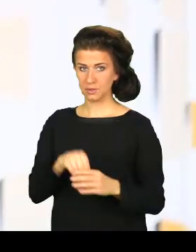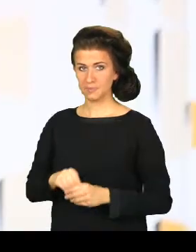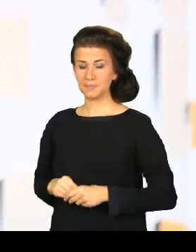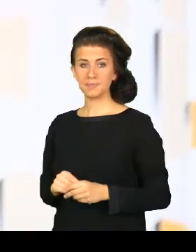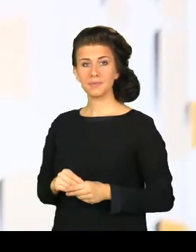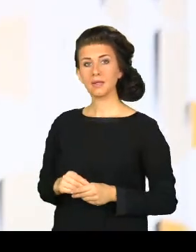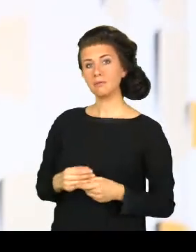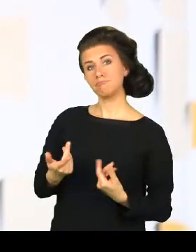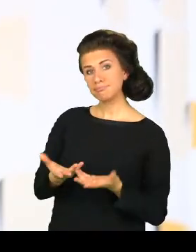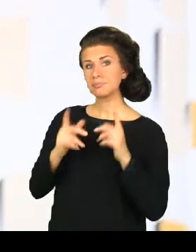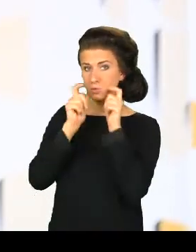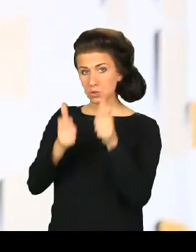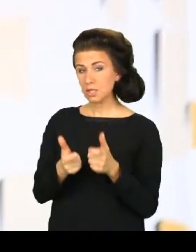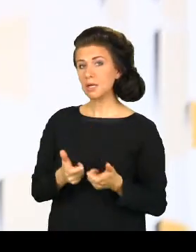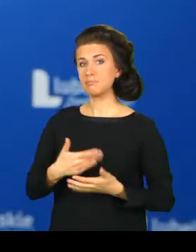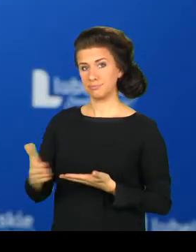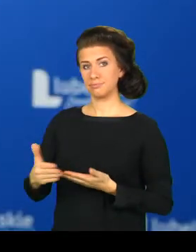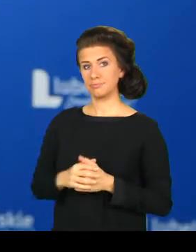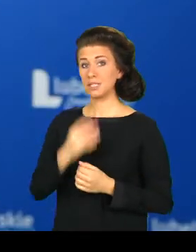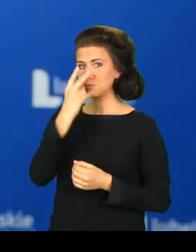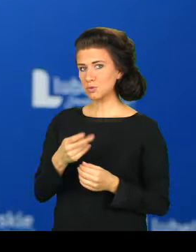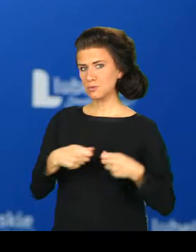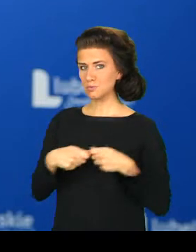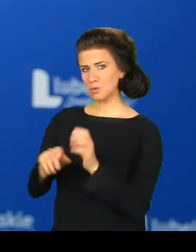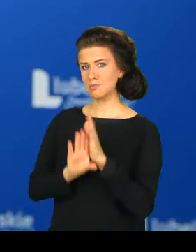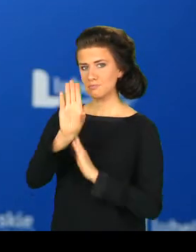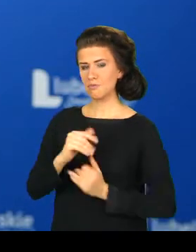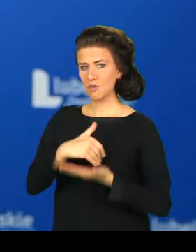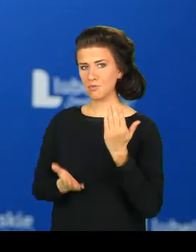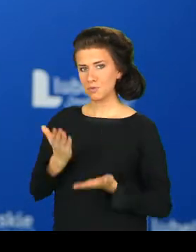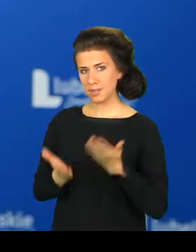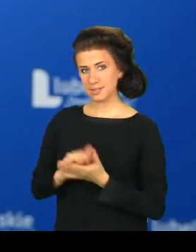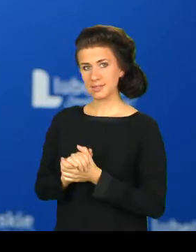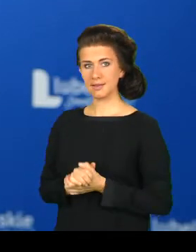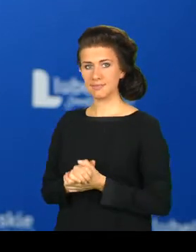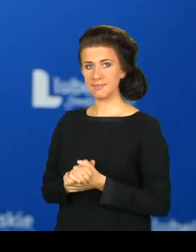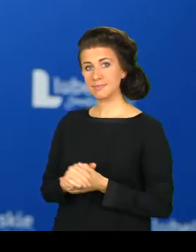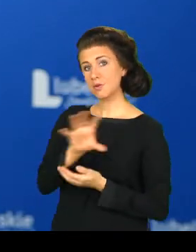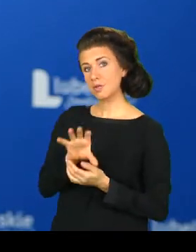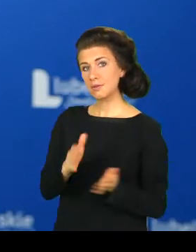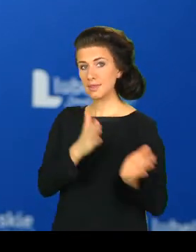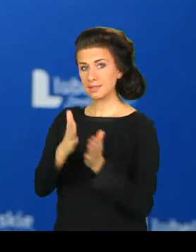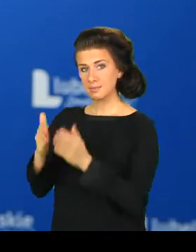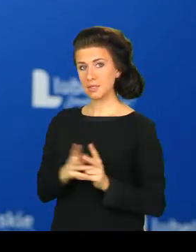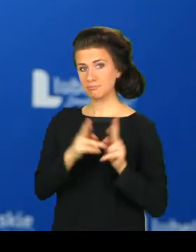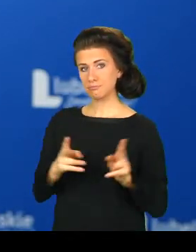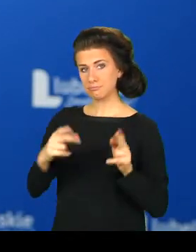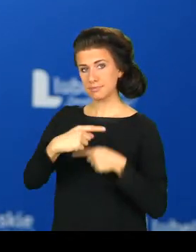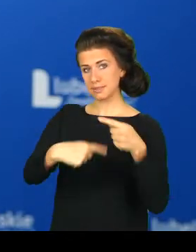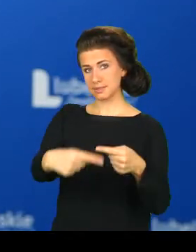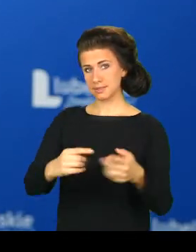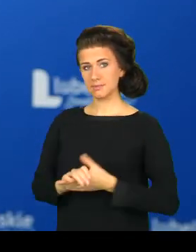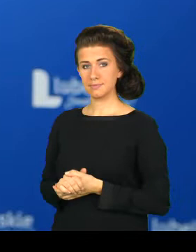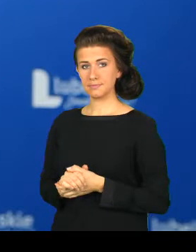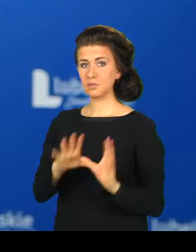uczestnictwa. Rekrutacja do projektów trwa. Spójrzmy, jak wspólnie rozwijamy województwo lubelskie. Oglądajmy kolejne odcinki naszego